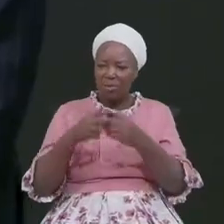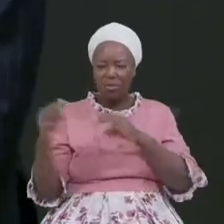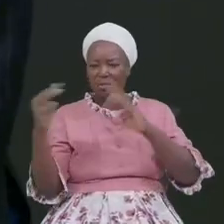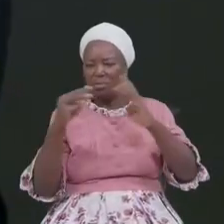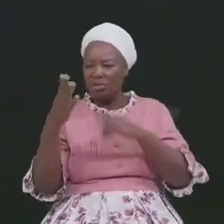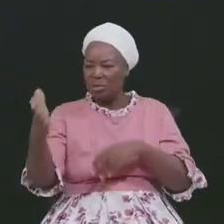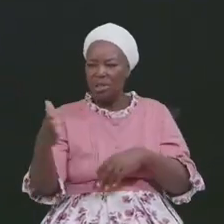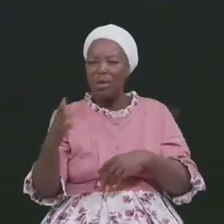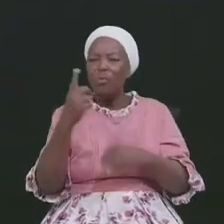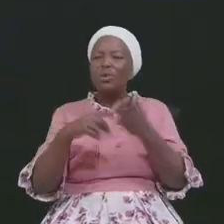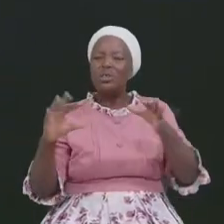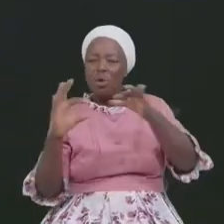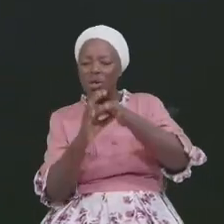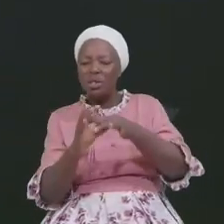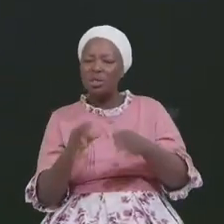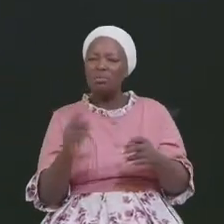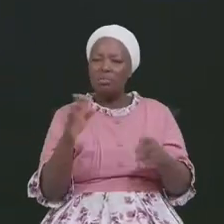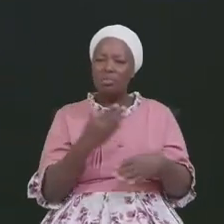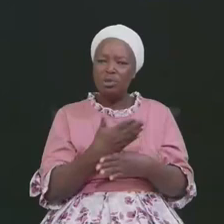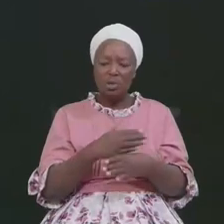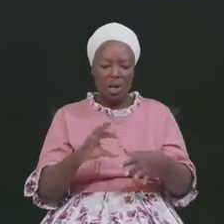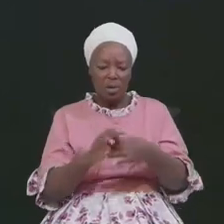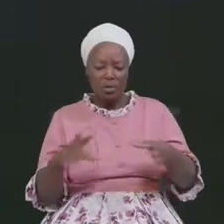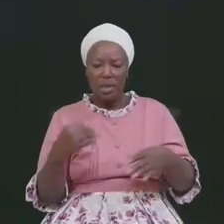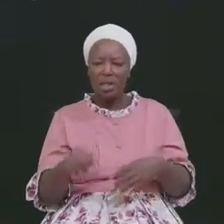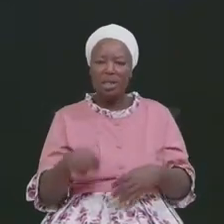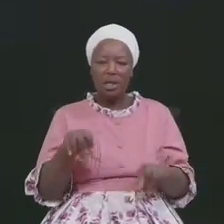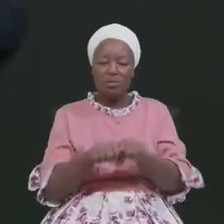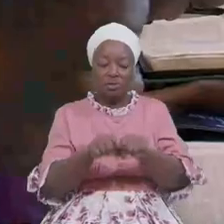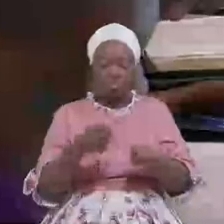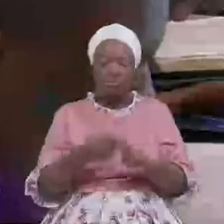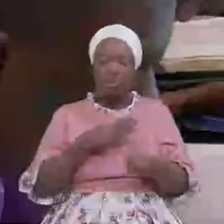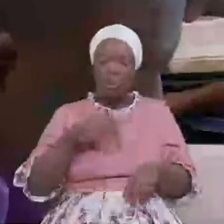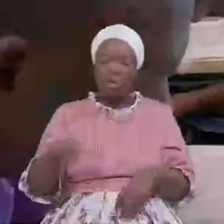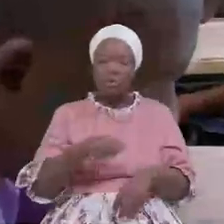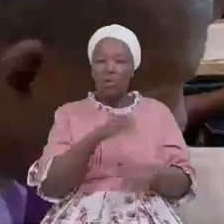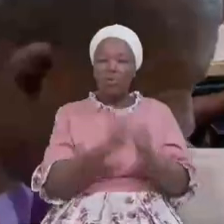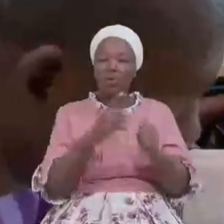entre délier mes souliers, les souliers de mes pieds avec la victoire?